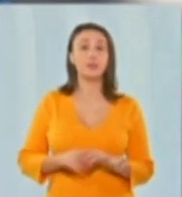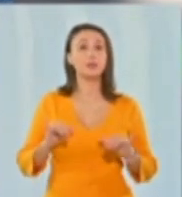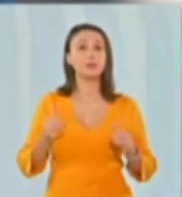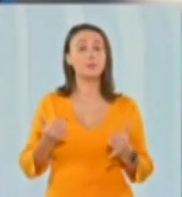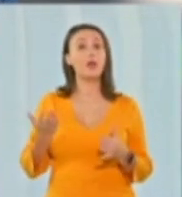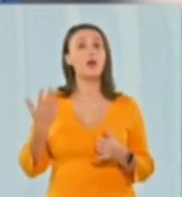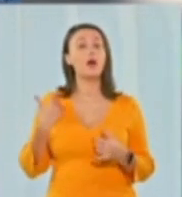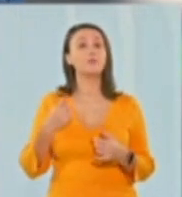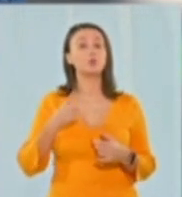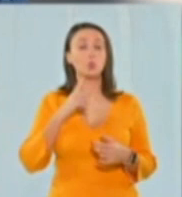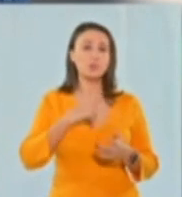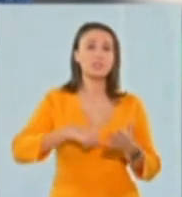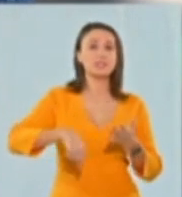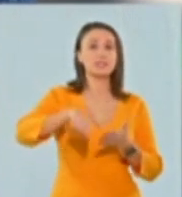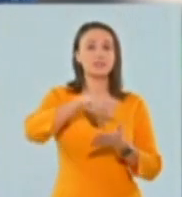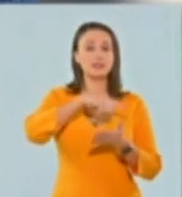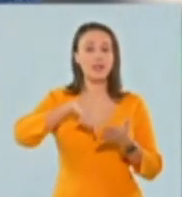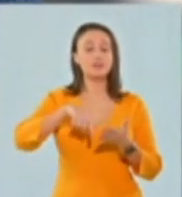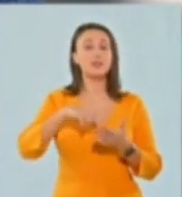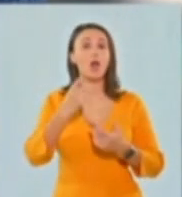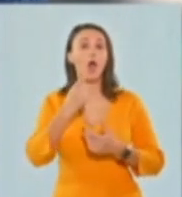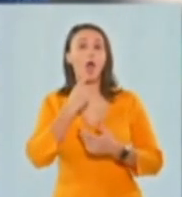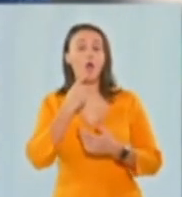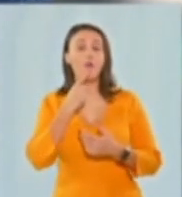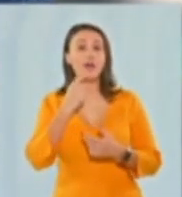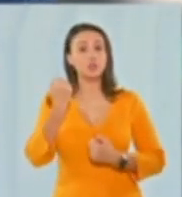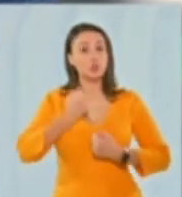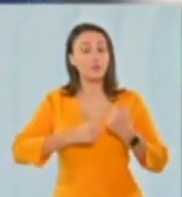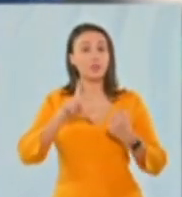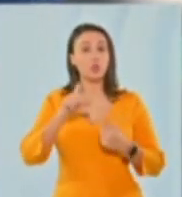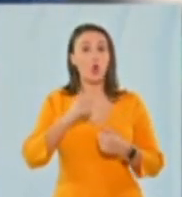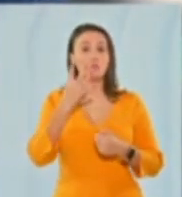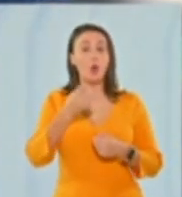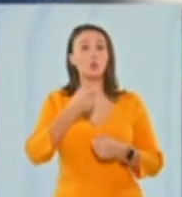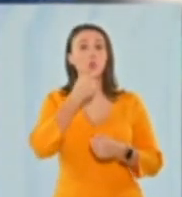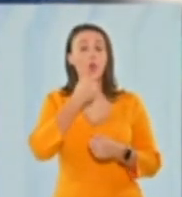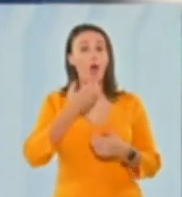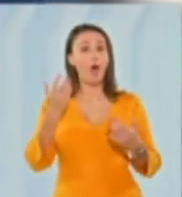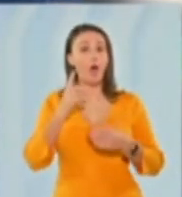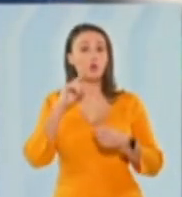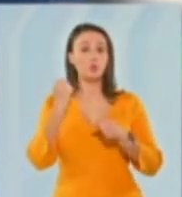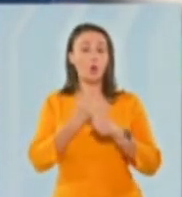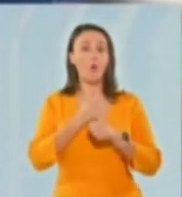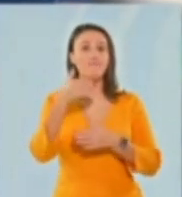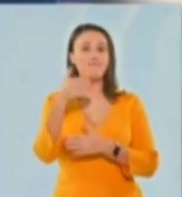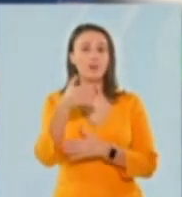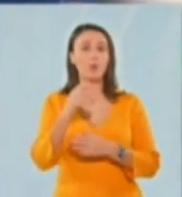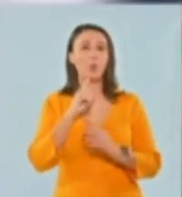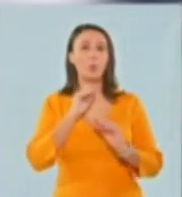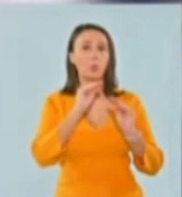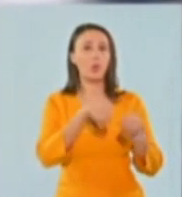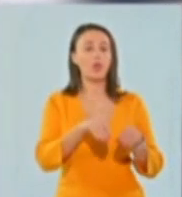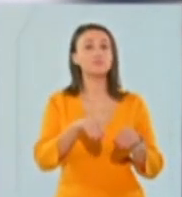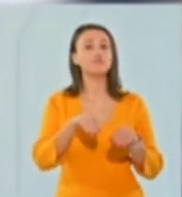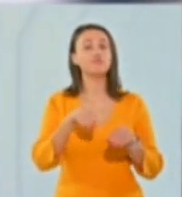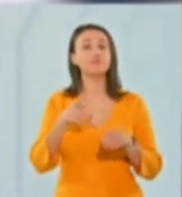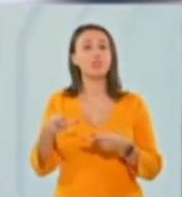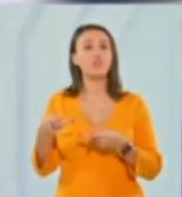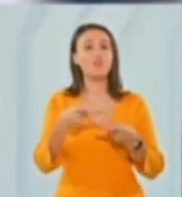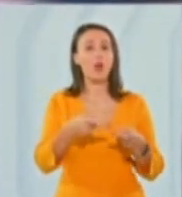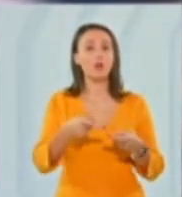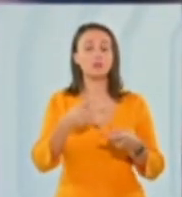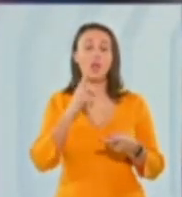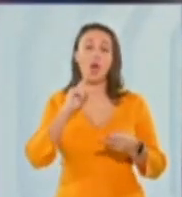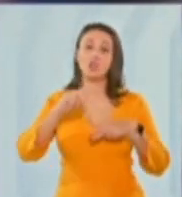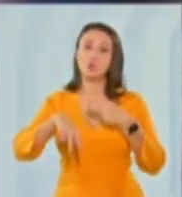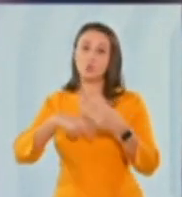Incidentul a avut loc într-un sens giratoriu din Craiova. Un șofer de 24 de ani, care lucra la o firmă de curierat, s-a răsturnat cu mașina chiar